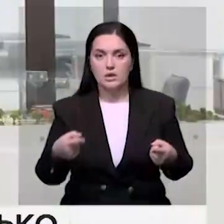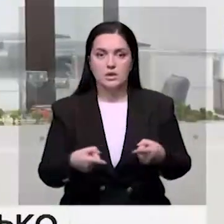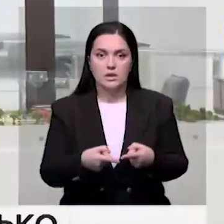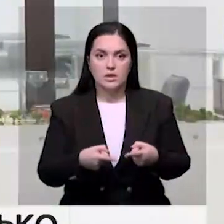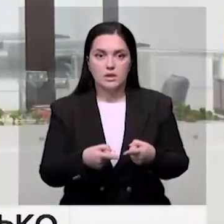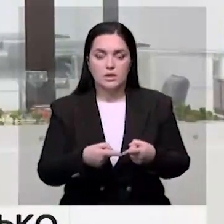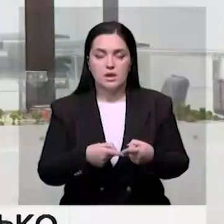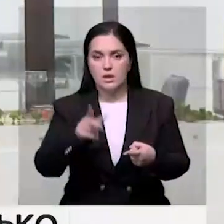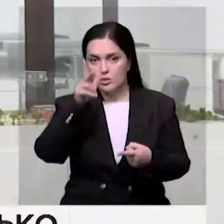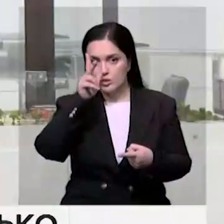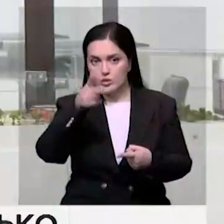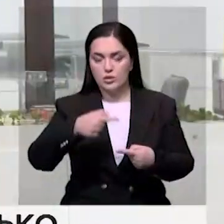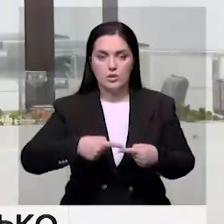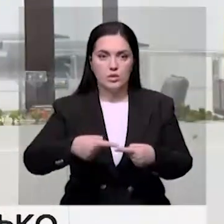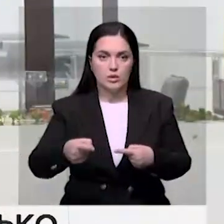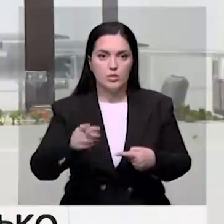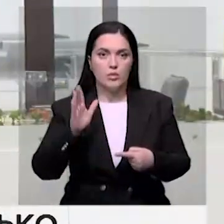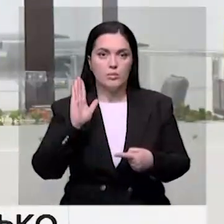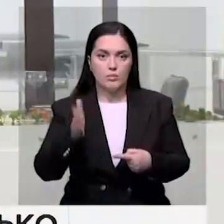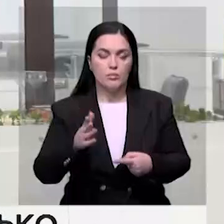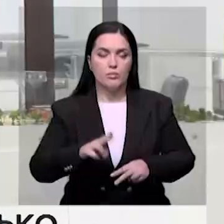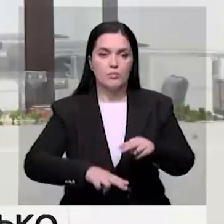В течение этих 3 лет граждане должны